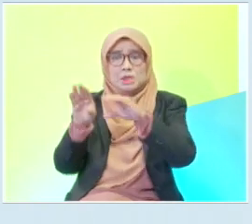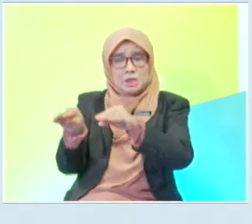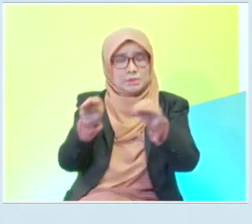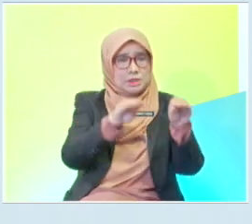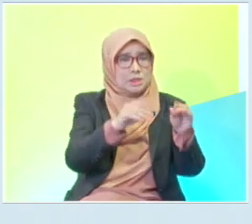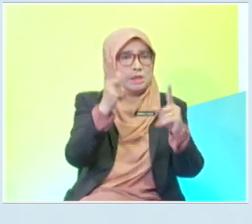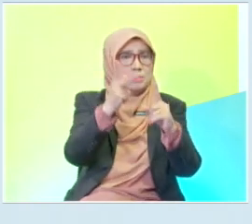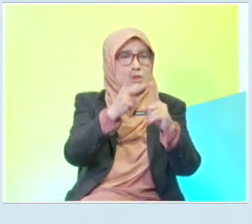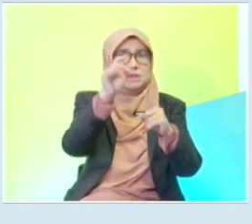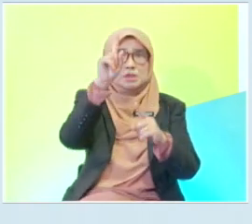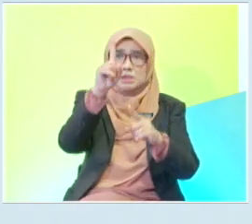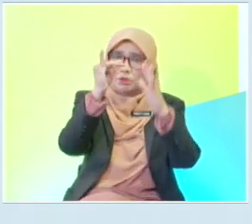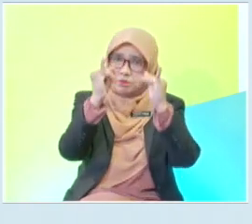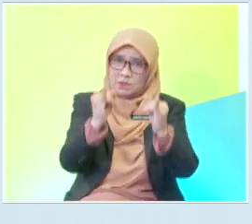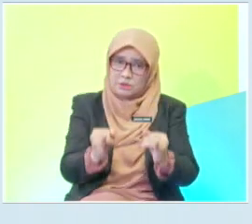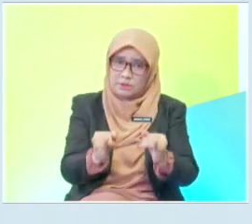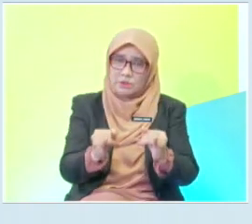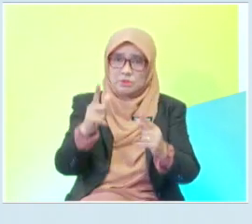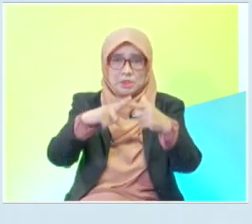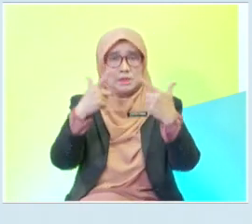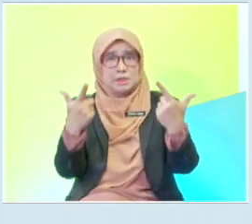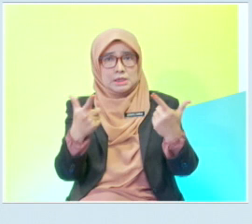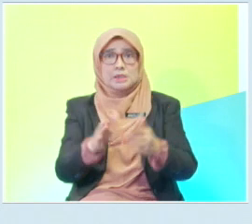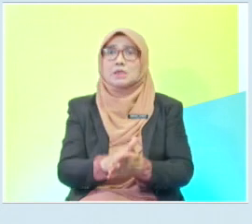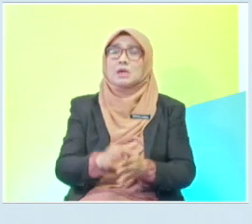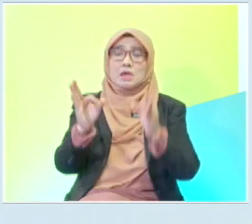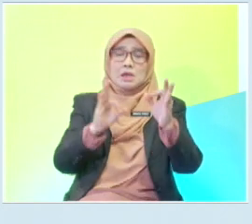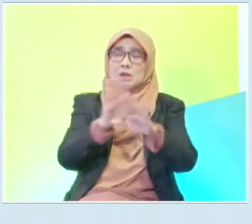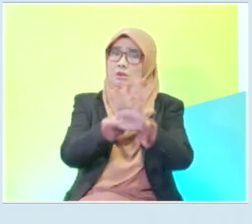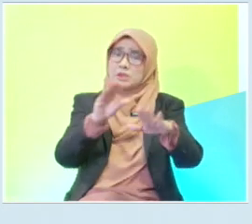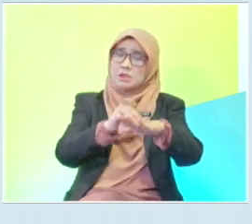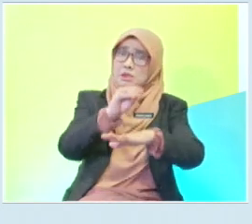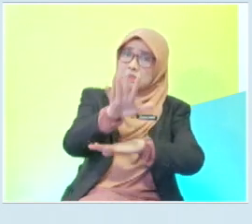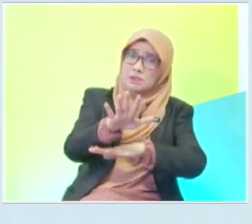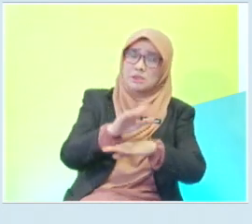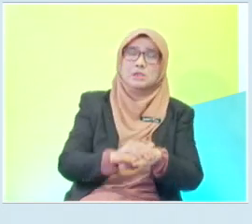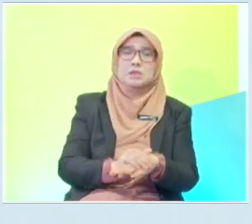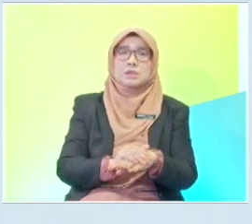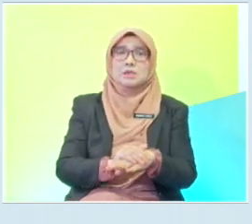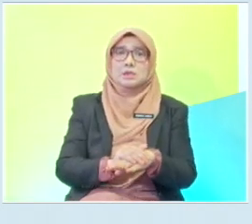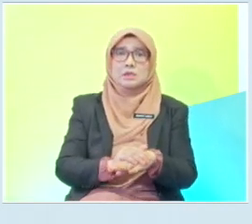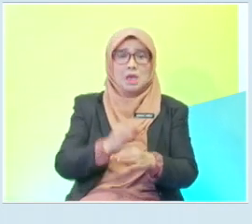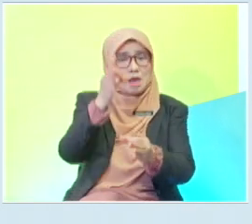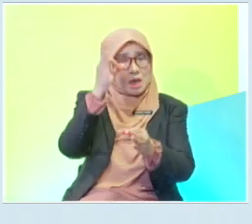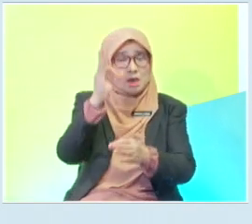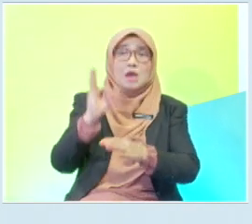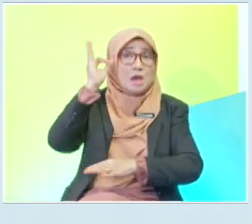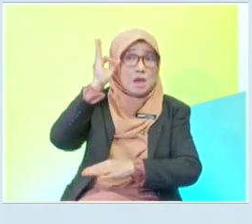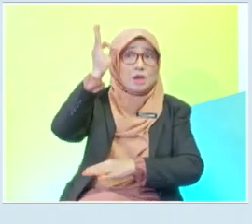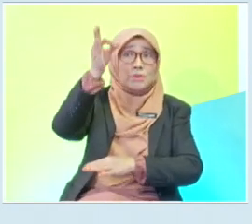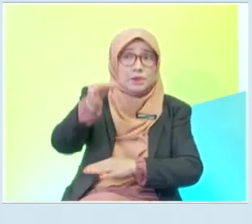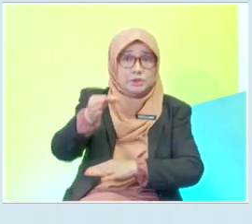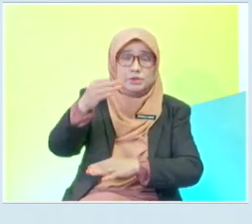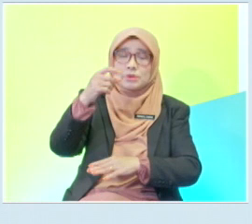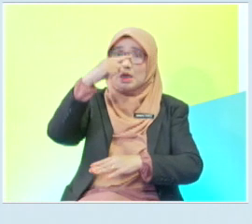Okey, manakala untuk penyakit tidak berjangkit ya Hanif, seperti dia berlaku disebabkan oleh genetik ataupun gaya hidup,